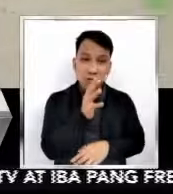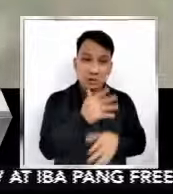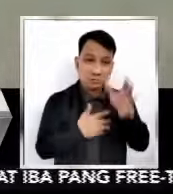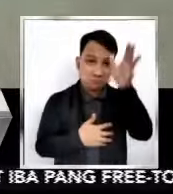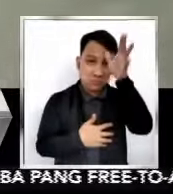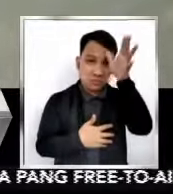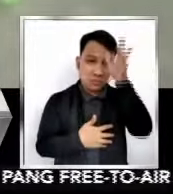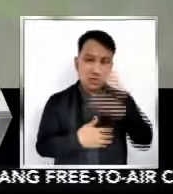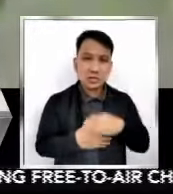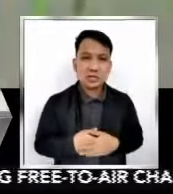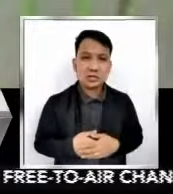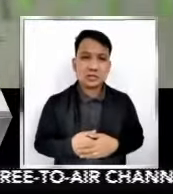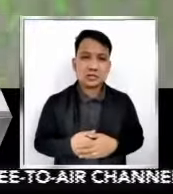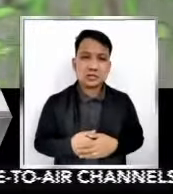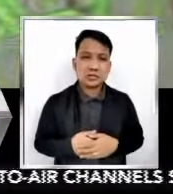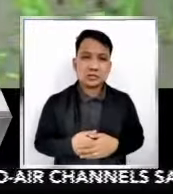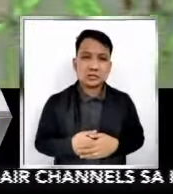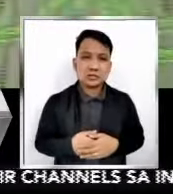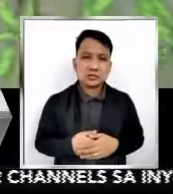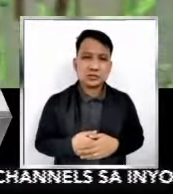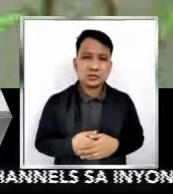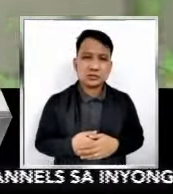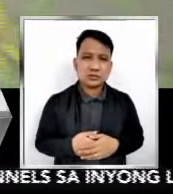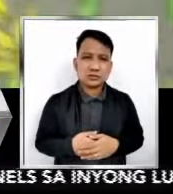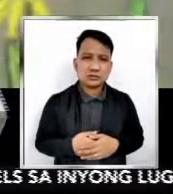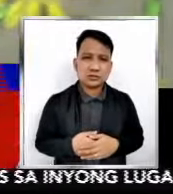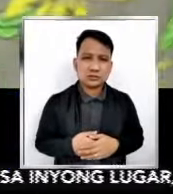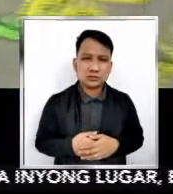Huwag mag-alala, ipikit ang iyong mata.